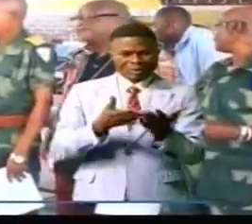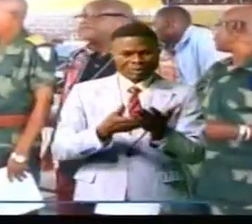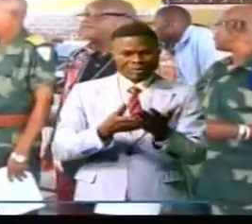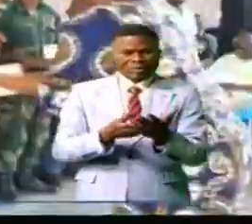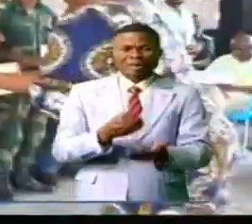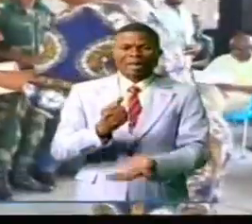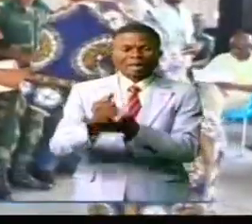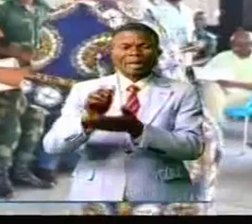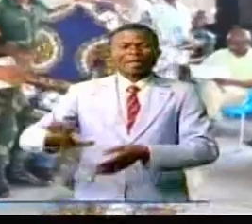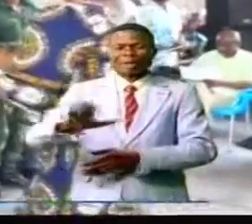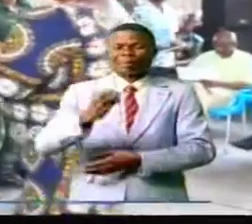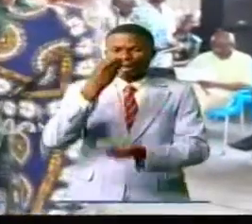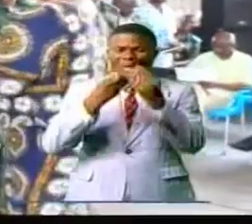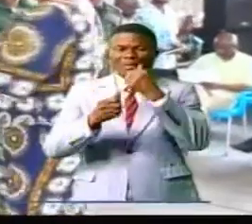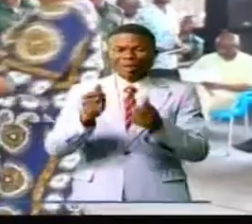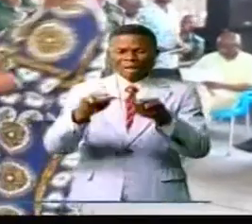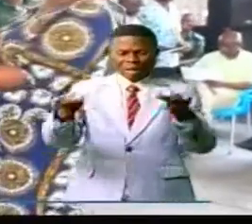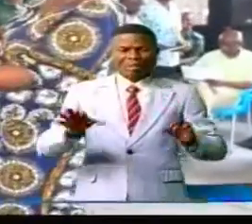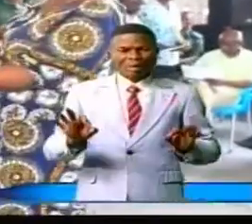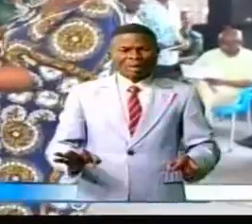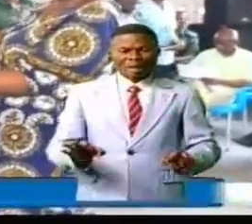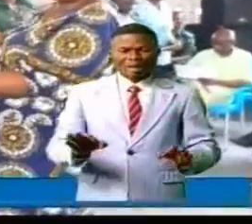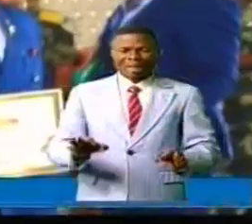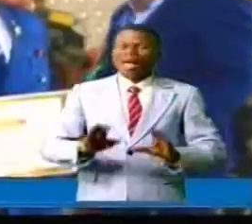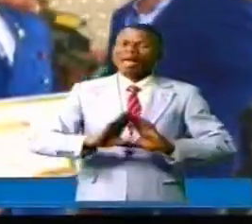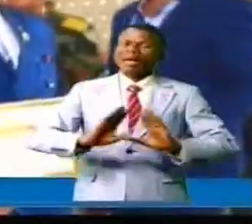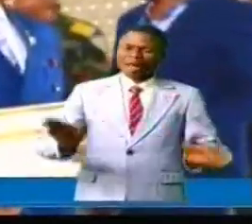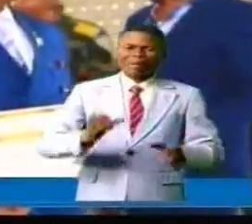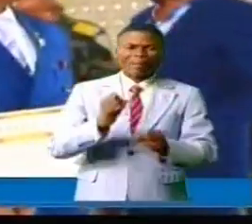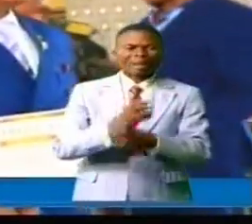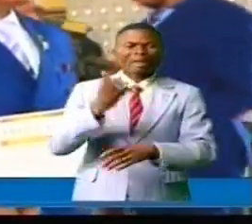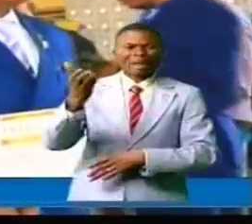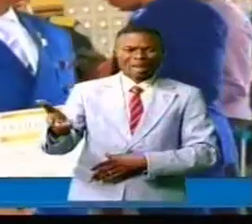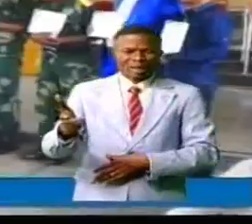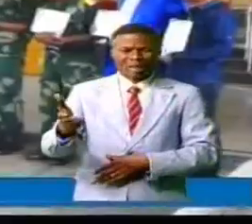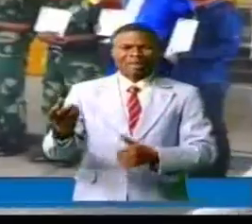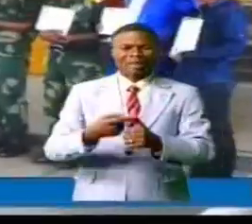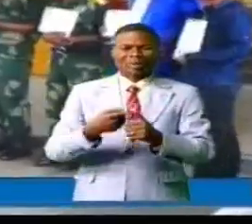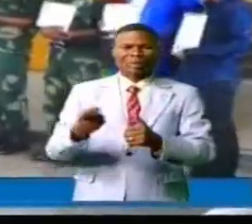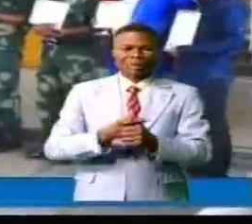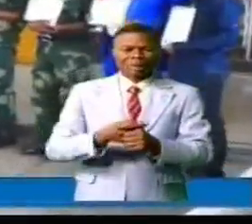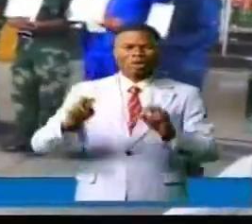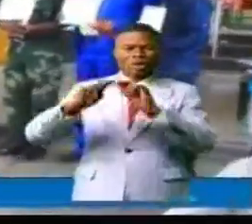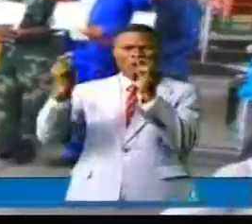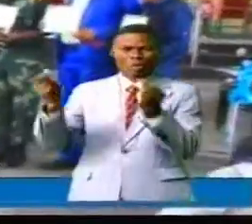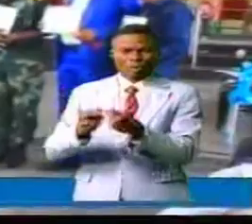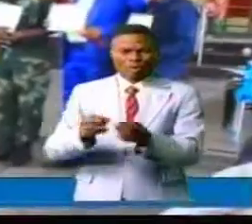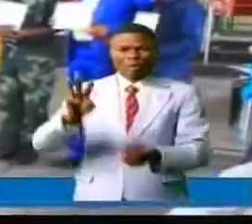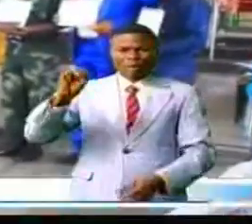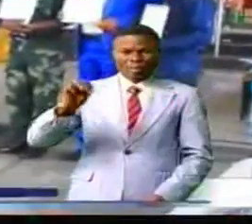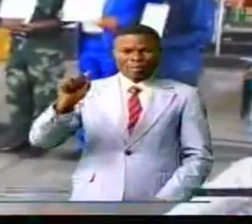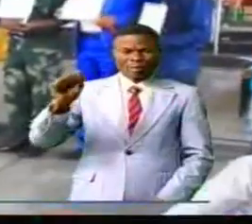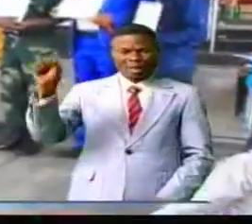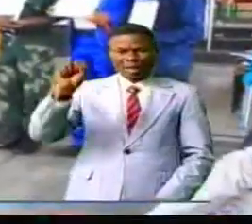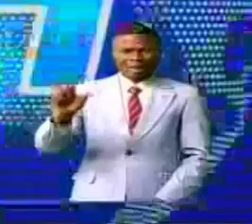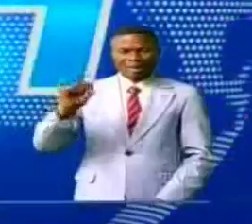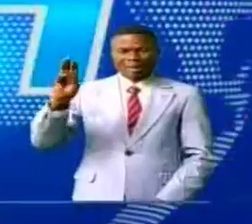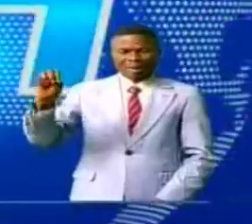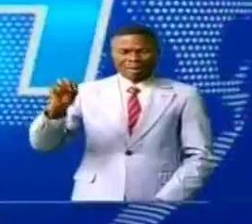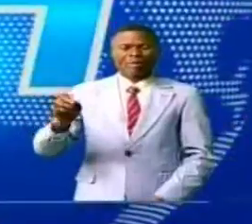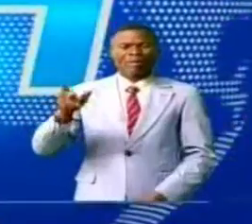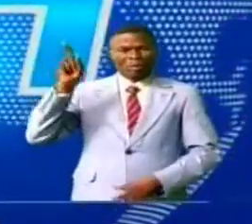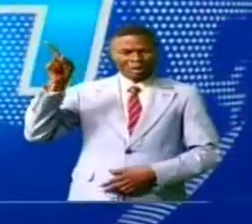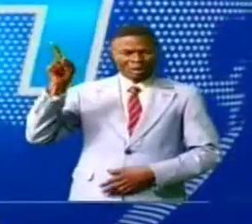Toile Sambokam, des espaces de terres arables sont disponibles, notamment dans le groupement de Massabo au plateau de Bateke.